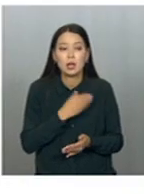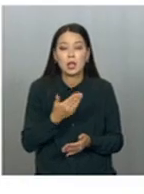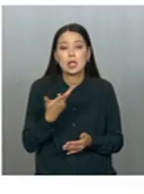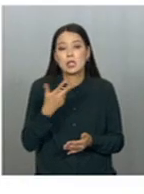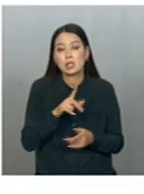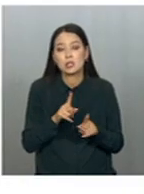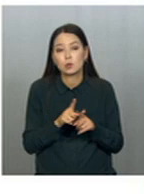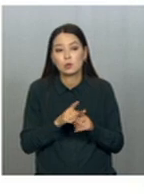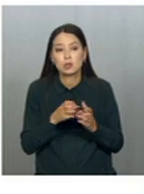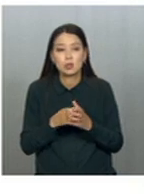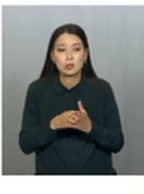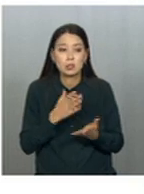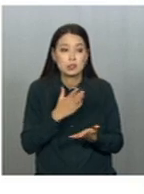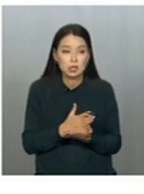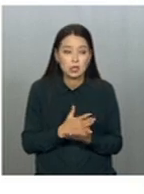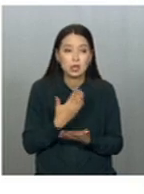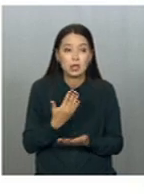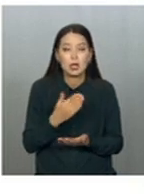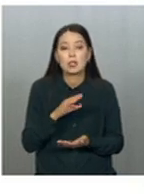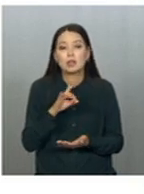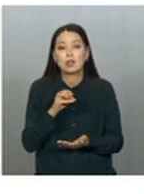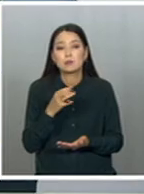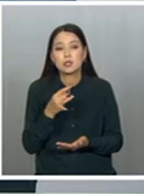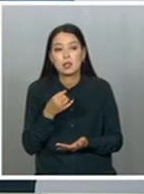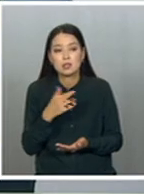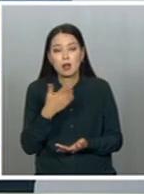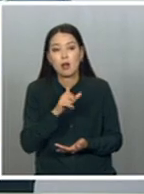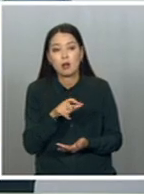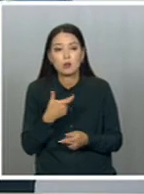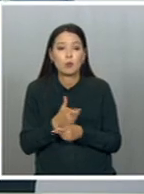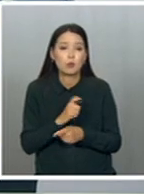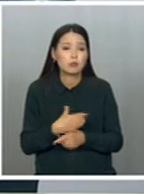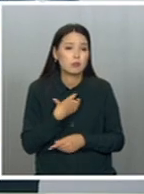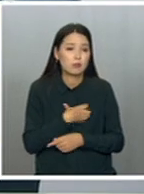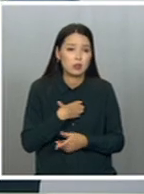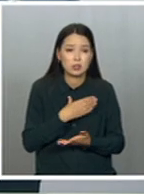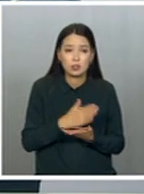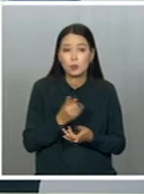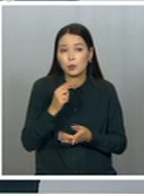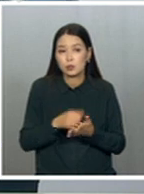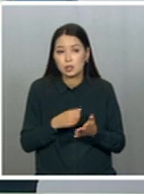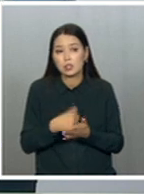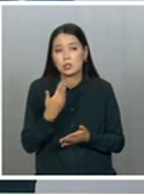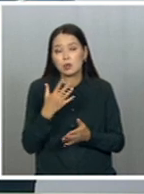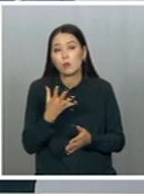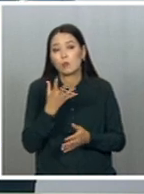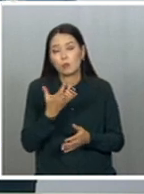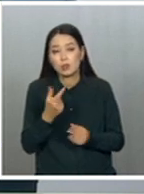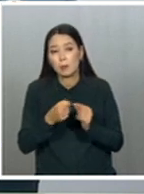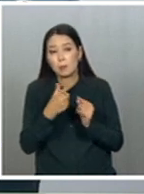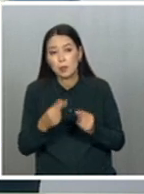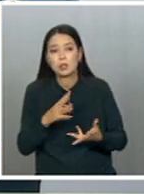тек өсімдіктер үшін ғана емес, жануарлар және де адамдар үшін де өте маңызды. Себебі транспирация үдерісінің